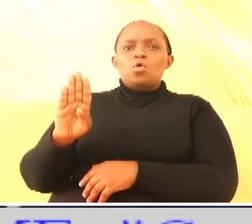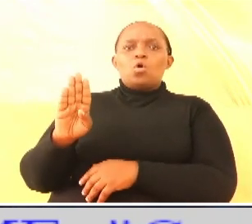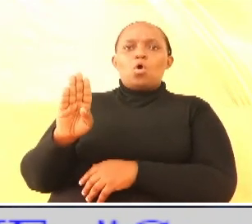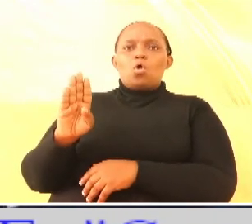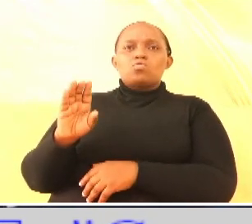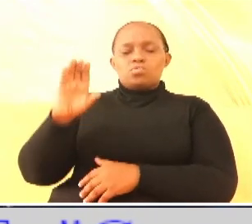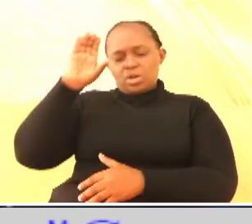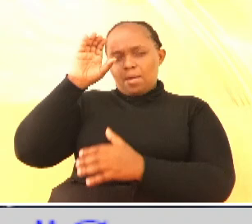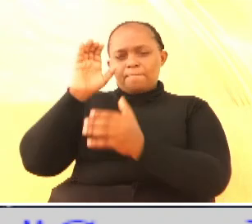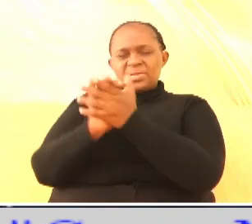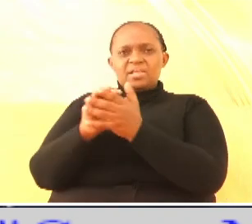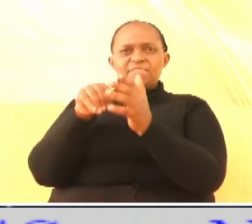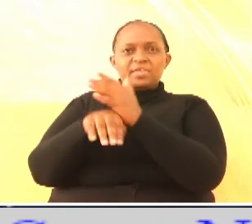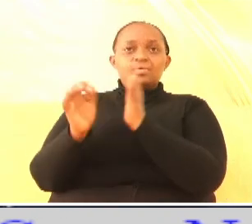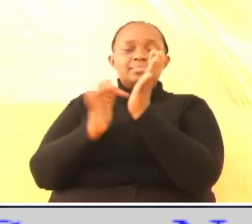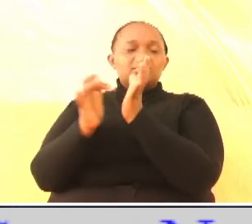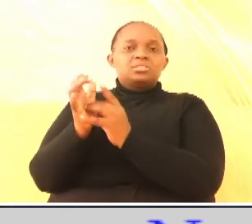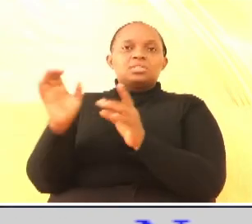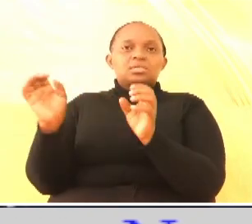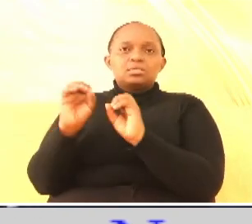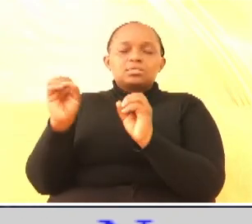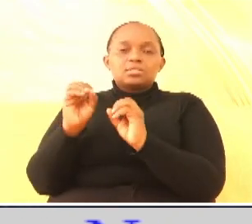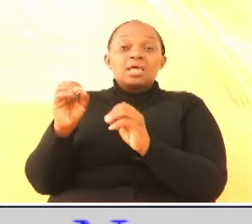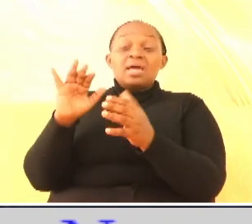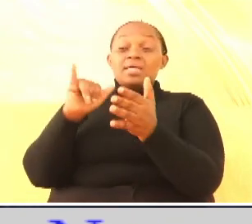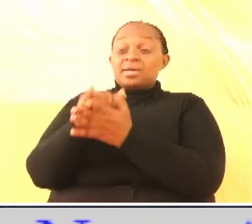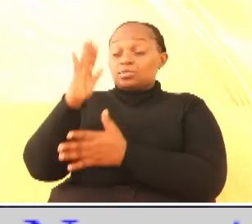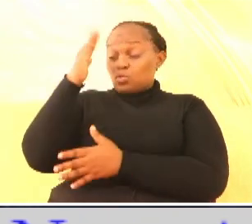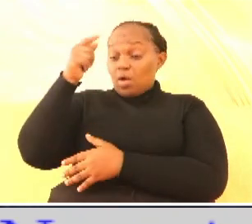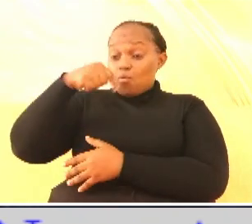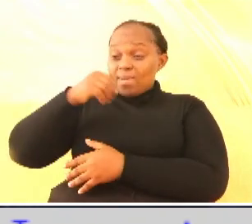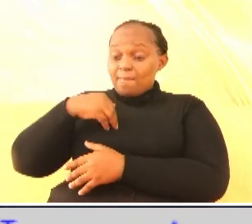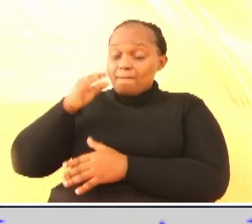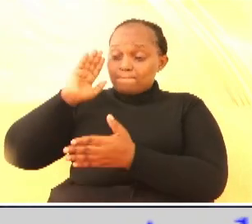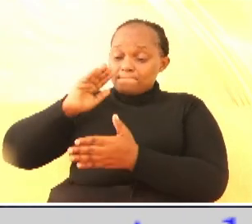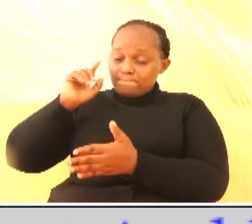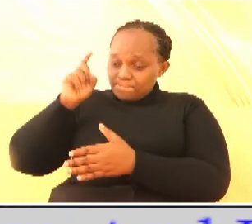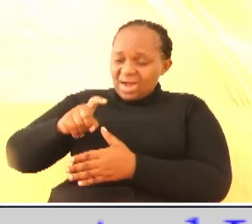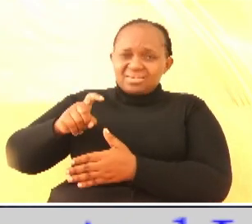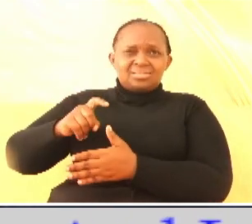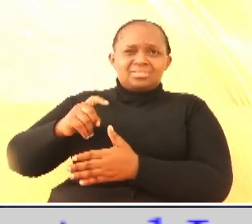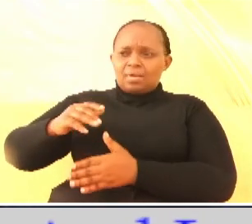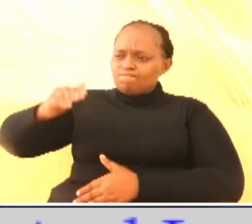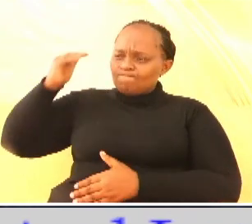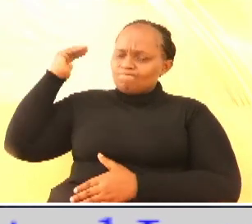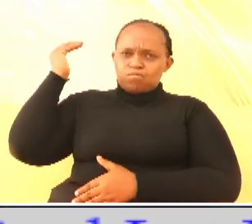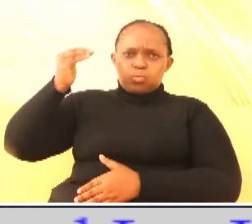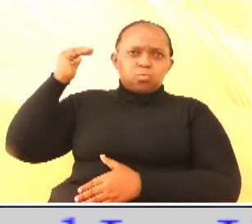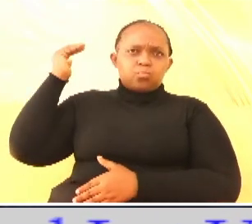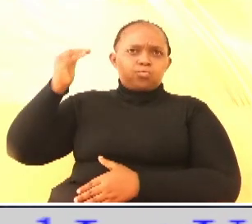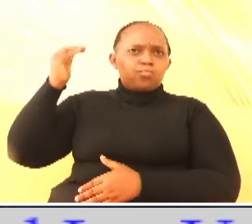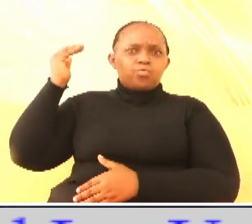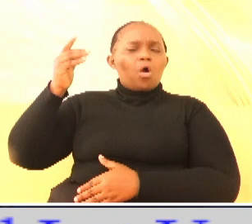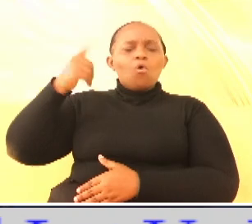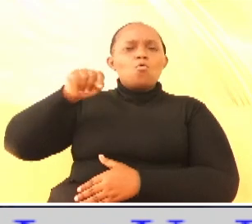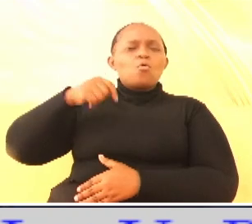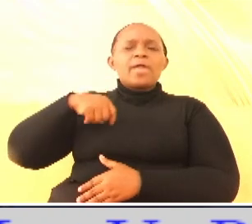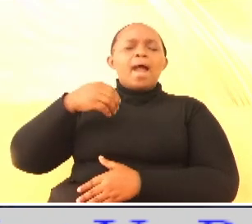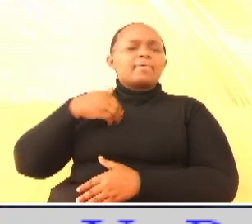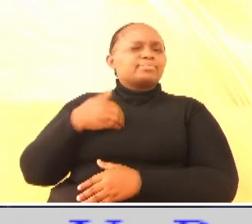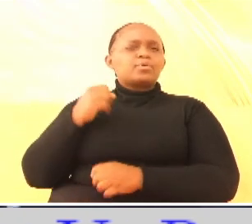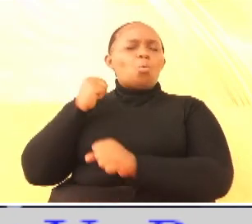diposa there is an urgency ya kuhubiri injili. Diposa tunaambiwa na watu wa evangelism, there is an urgency.